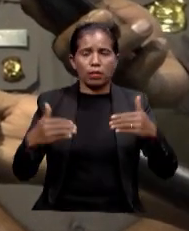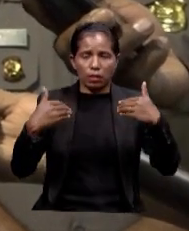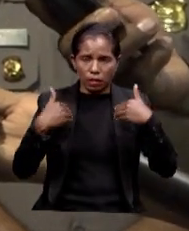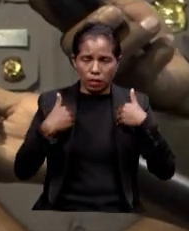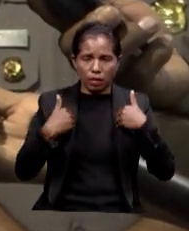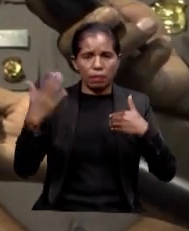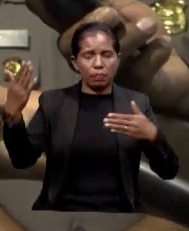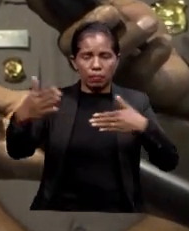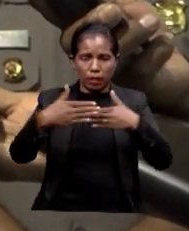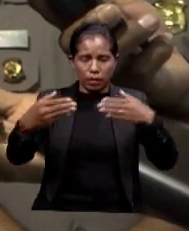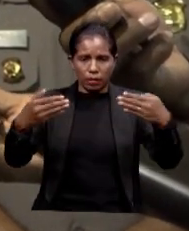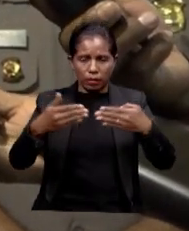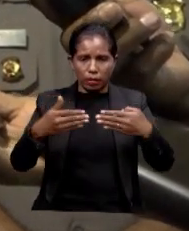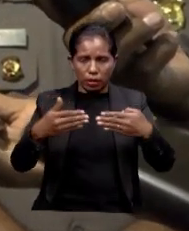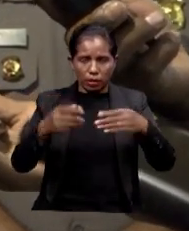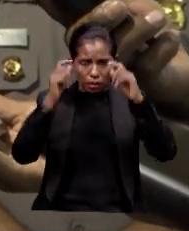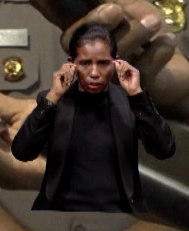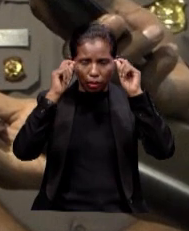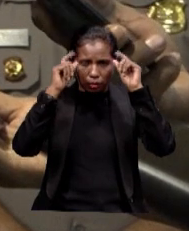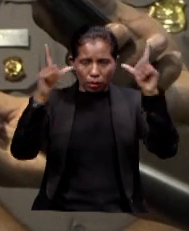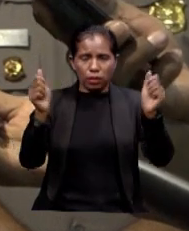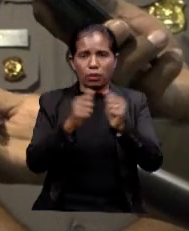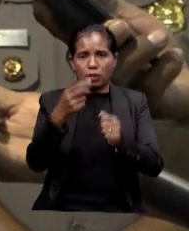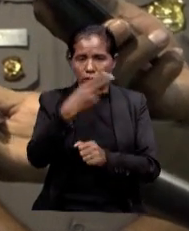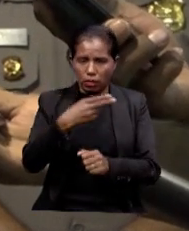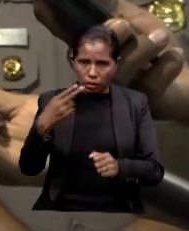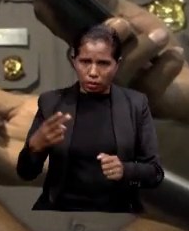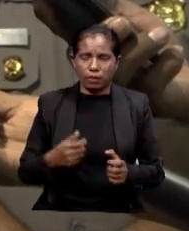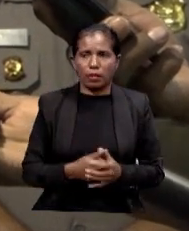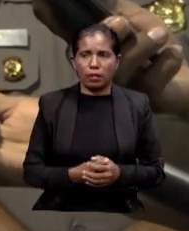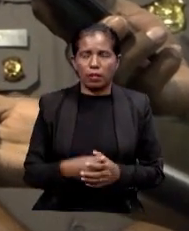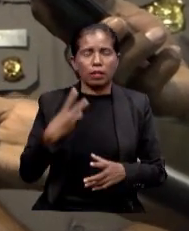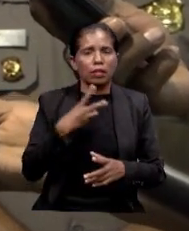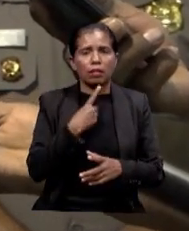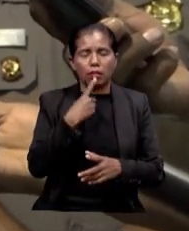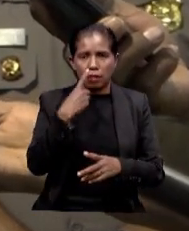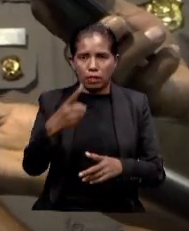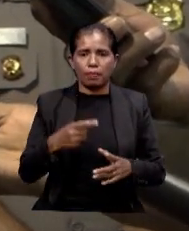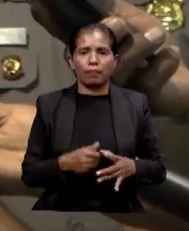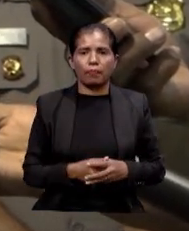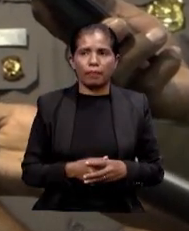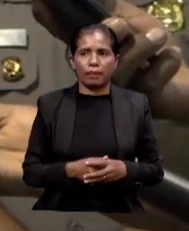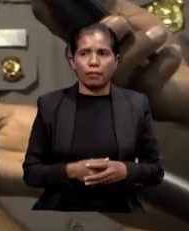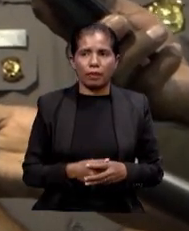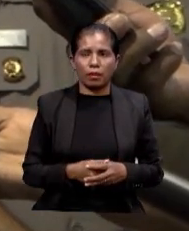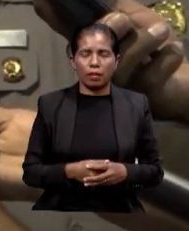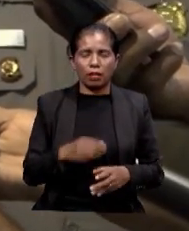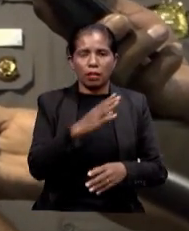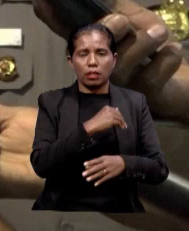perbatasan Indonesia dengan Timor Leste ini bisa dikategorikan sebagai kejahatan